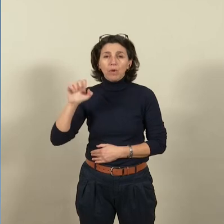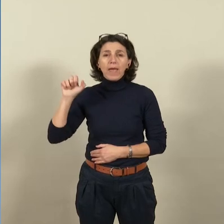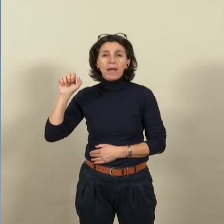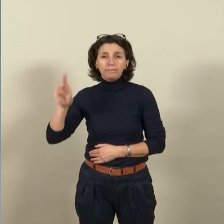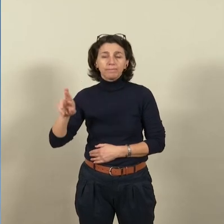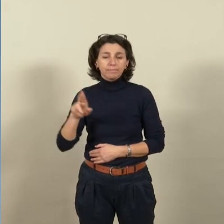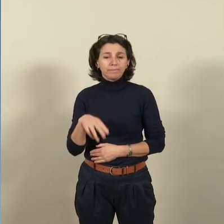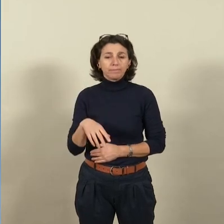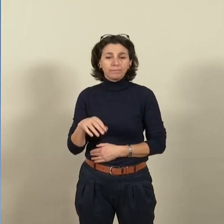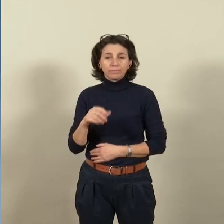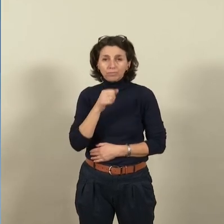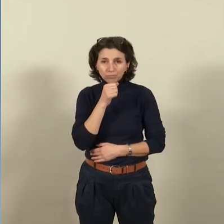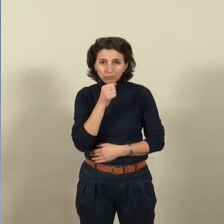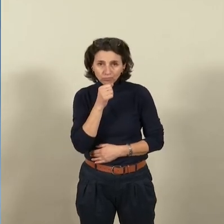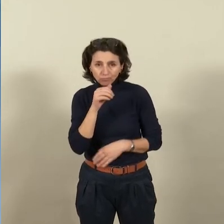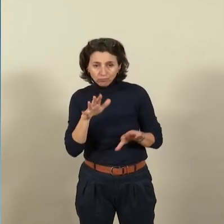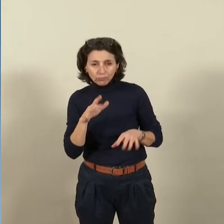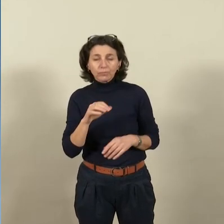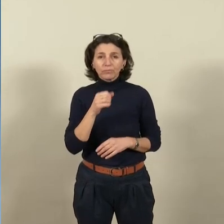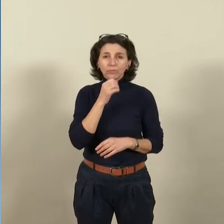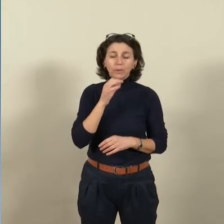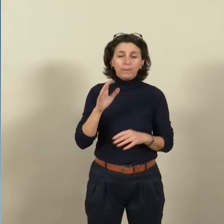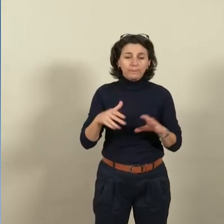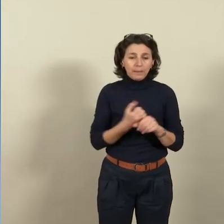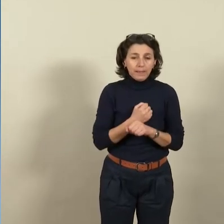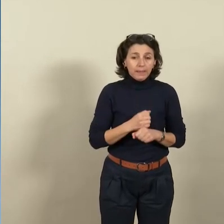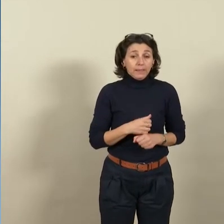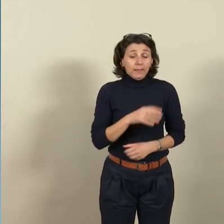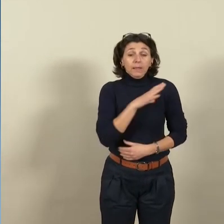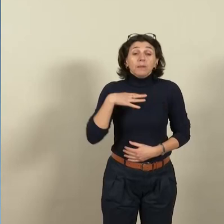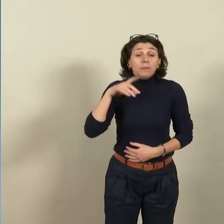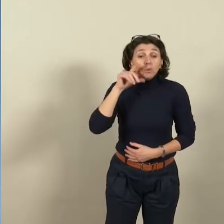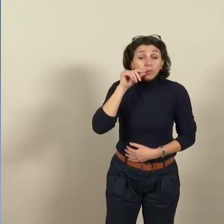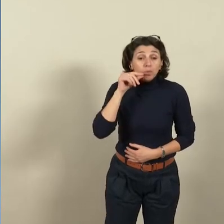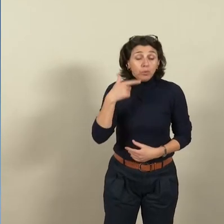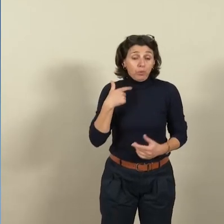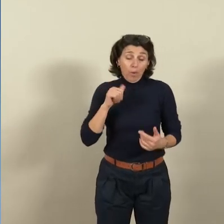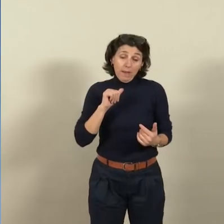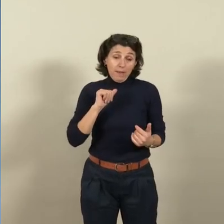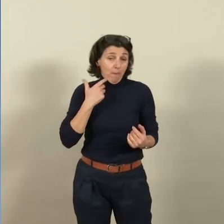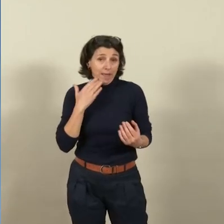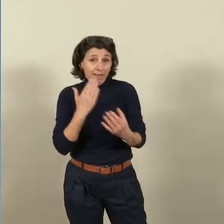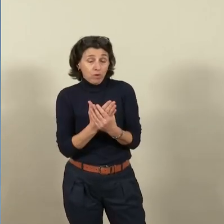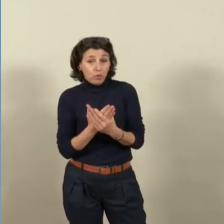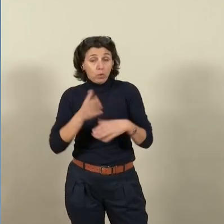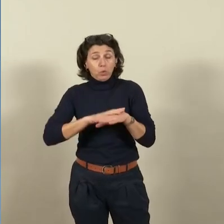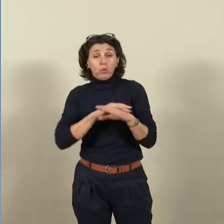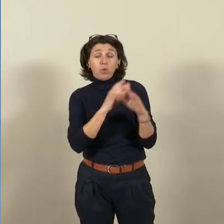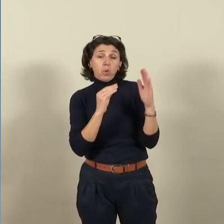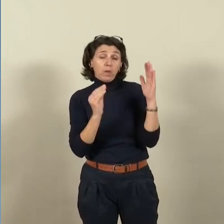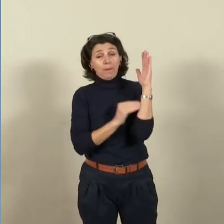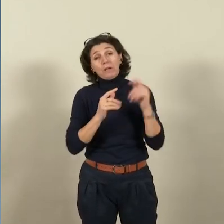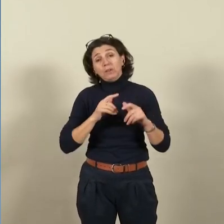benah si ça marche oui monsieur le Maire Mesdames monsieur je commence par une intervention sur la délibération 6 parce que pour moi aussi c'est important